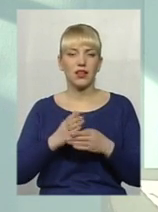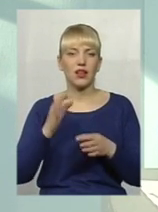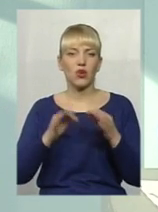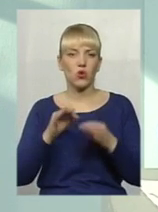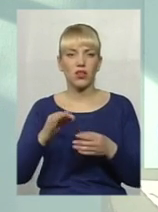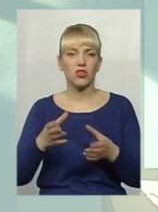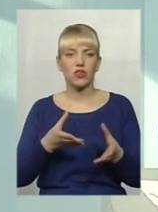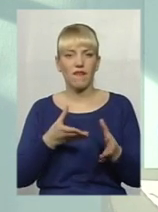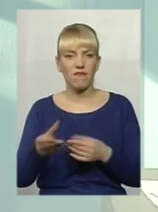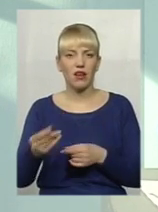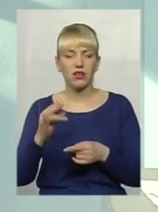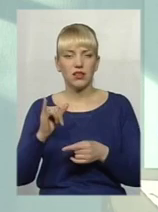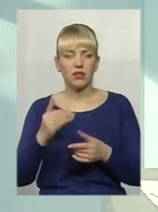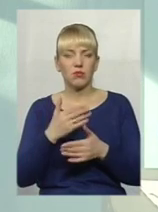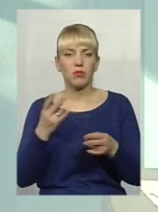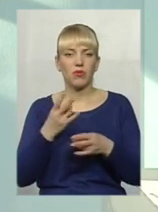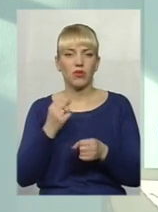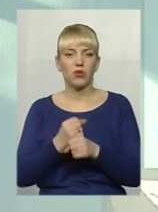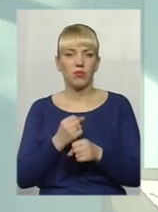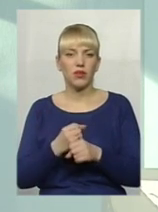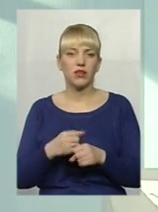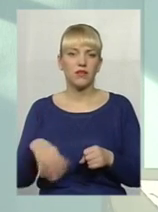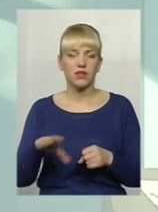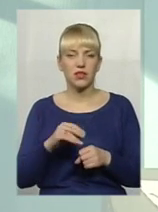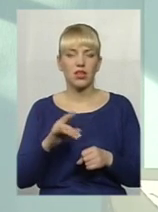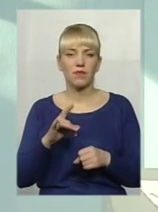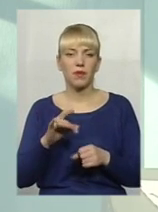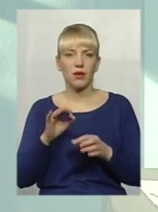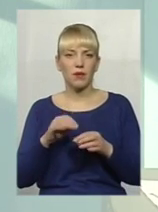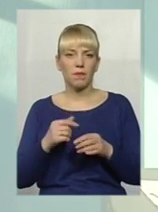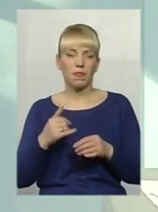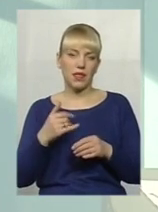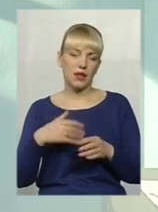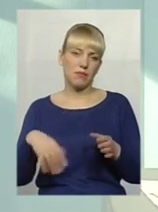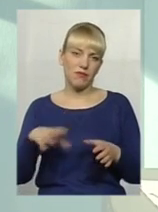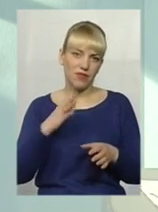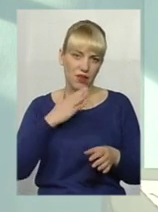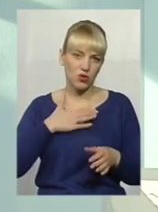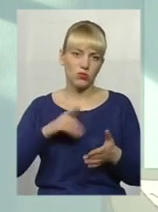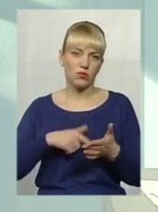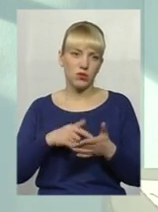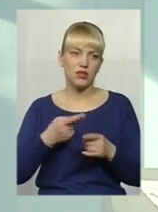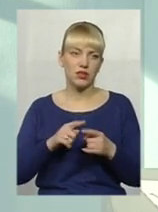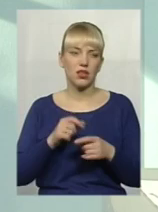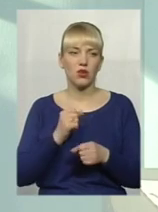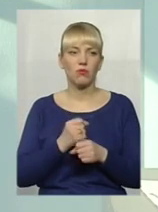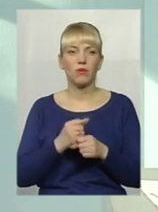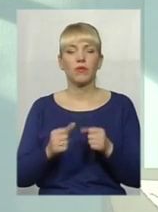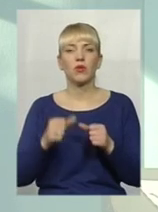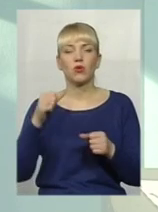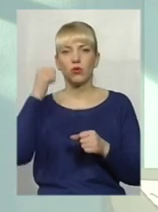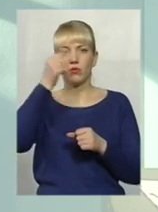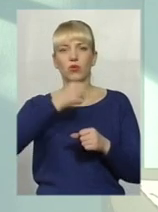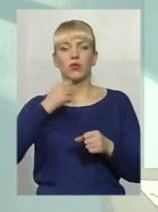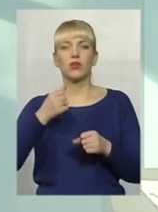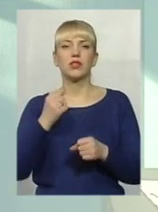треба робити. І те, що ми можемо робити, принаймні в нашому місті, ми це робимо з допомогою цих мобільних пунктів прийому. В минулому році працювали